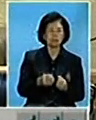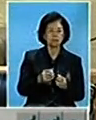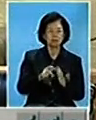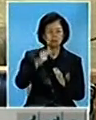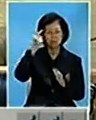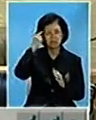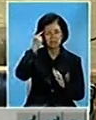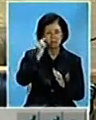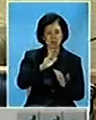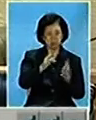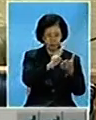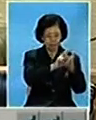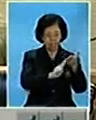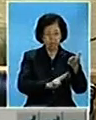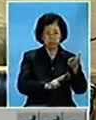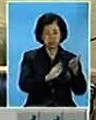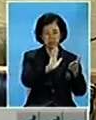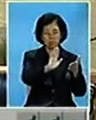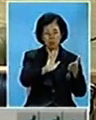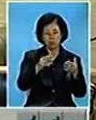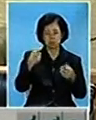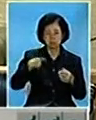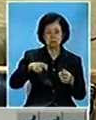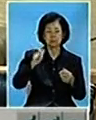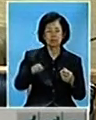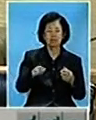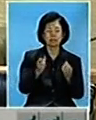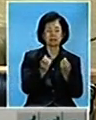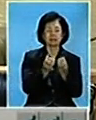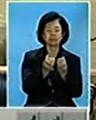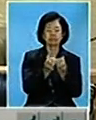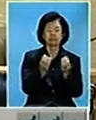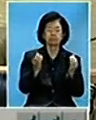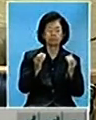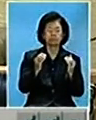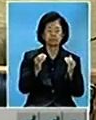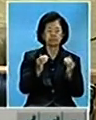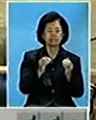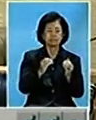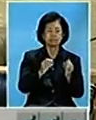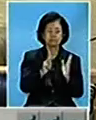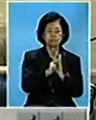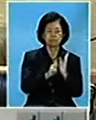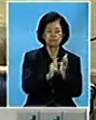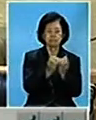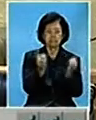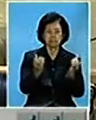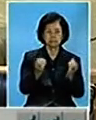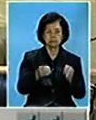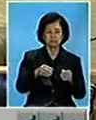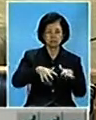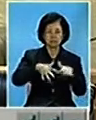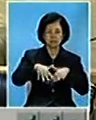งานของศาลรัฐธรรมนูญหรือองค์กรอิสระต่างๆนั้นผมเห็นว่าเป็นที่สนใจของประชาช